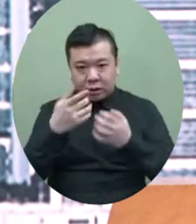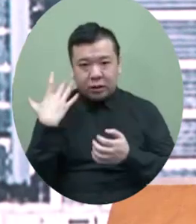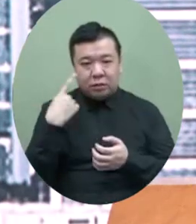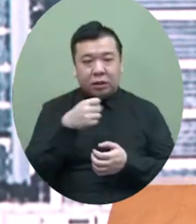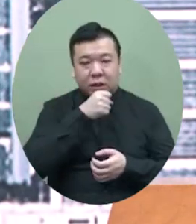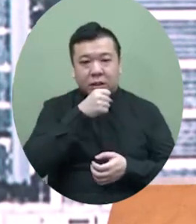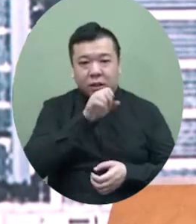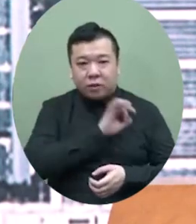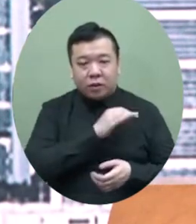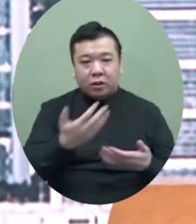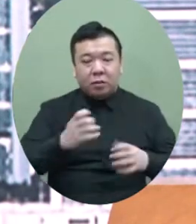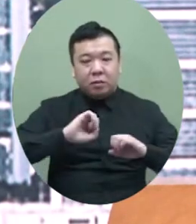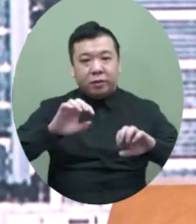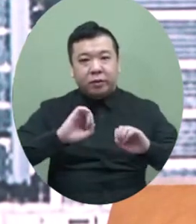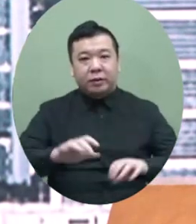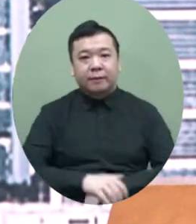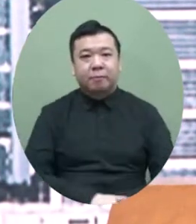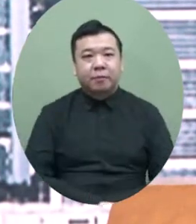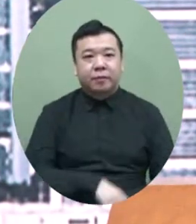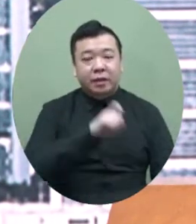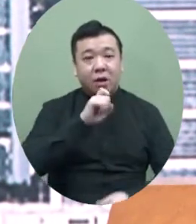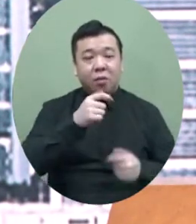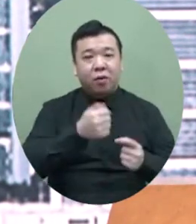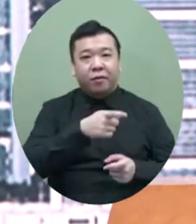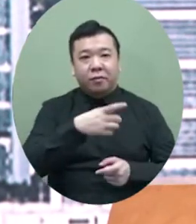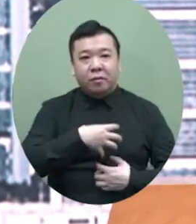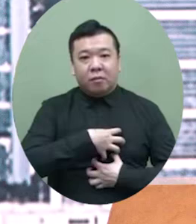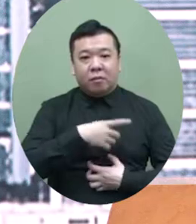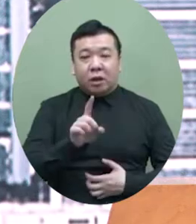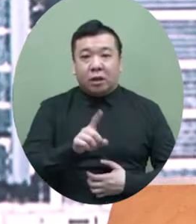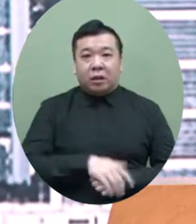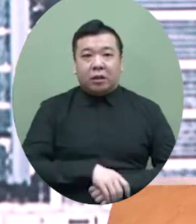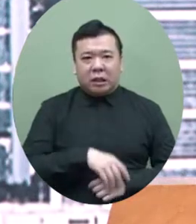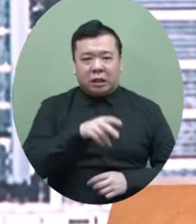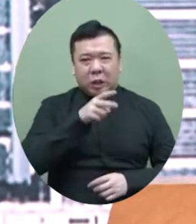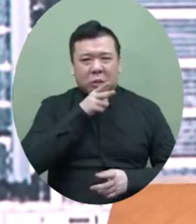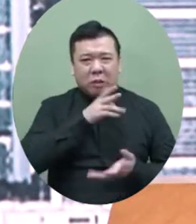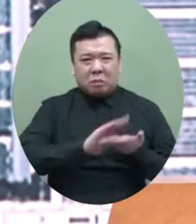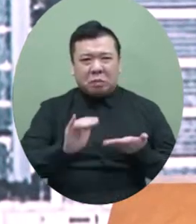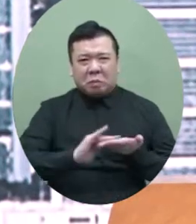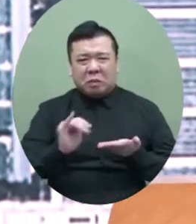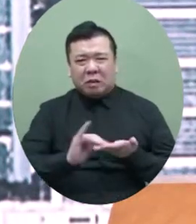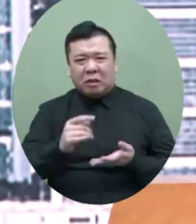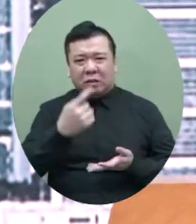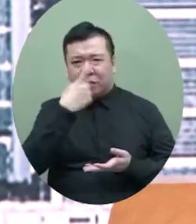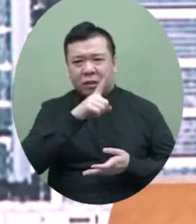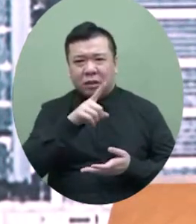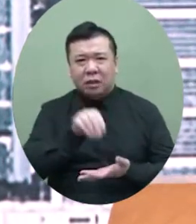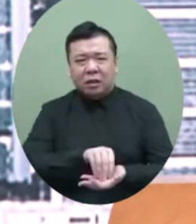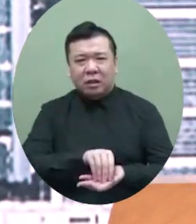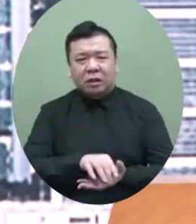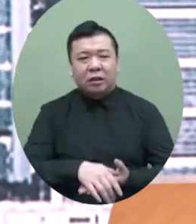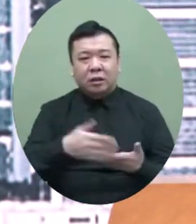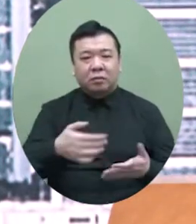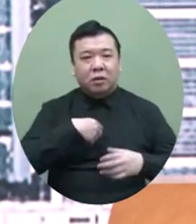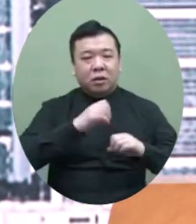者招待會同埋今日嘅報道咧，有啲人認為好似係唔係好清楚究竟係邊個做決定。咁